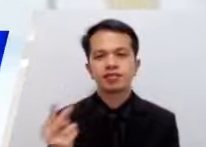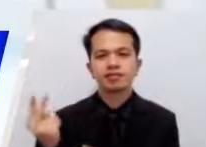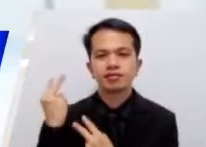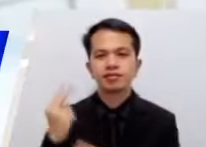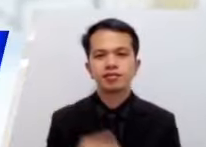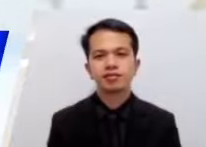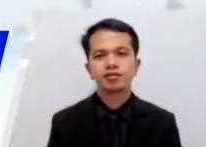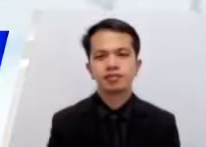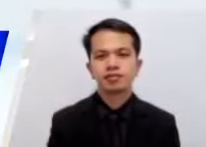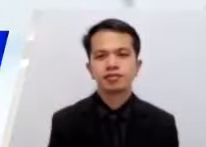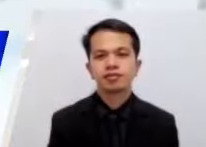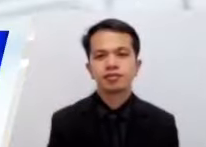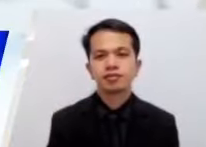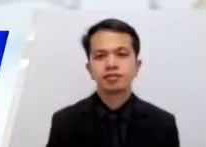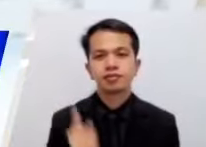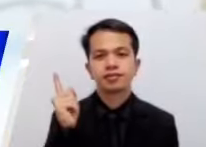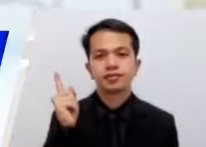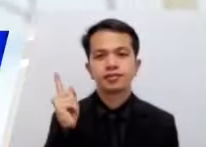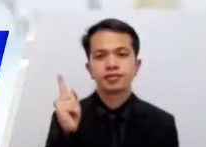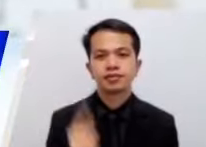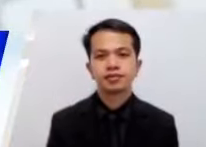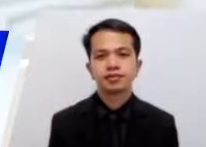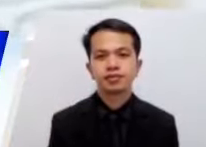Nung ako'y bata pa,